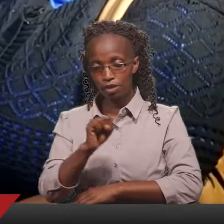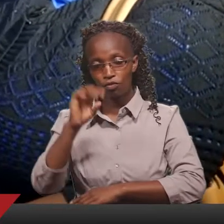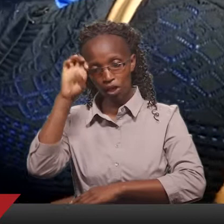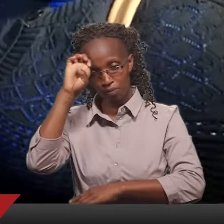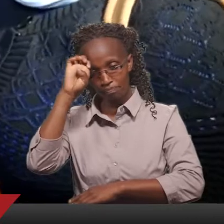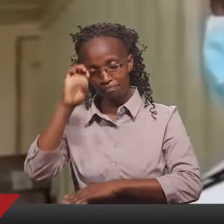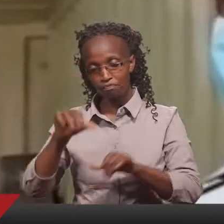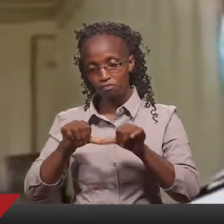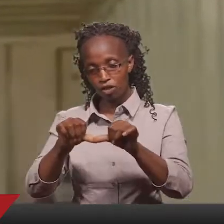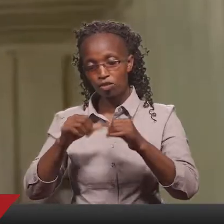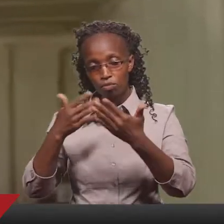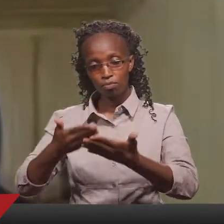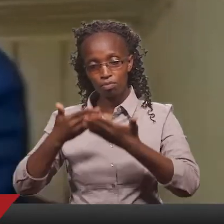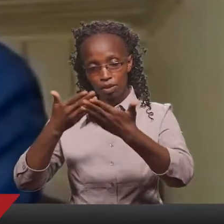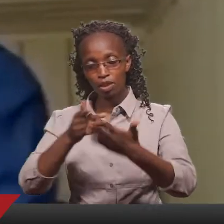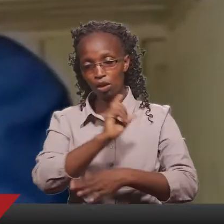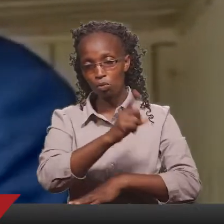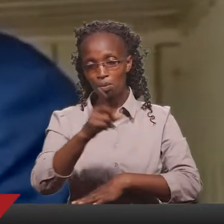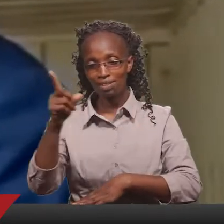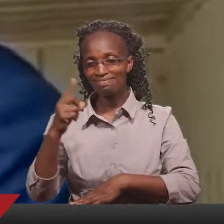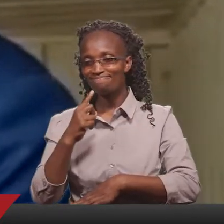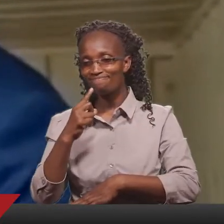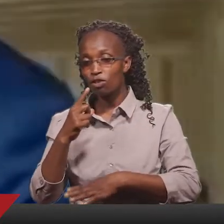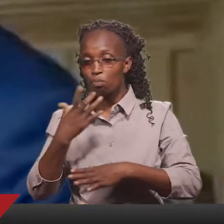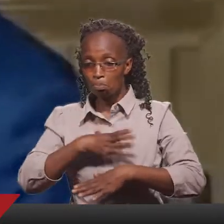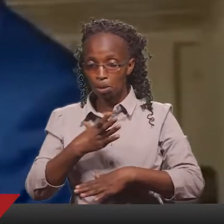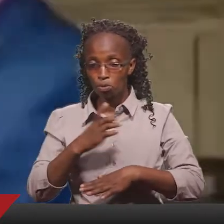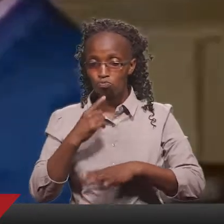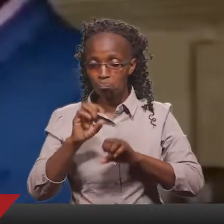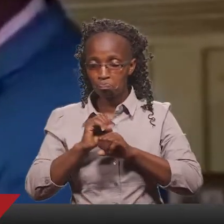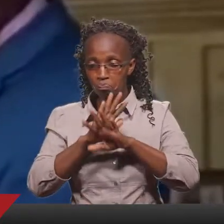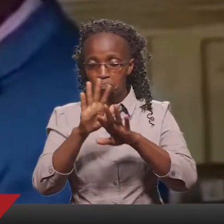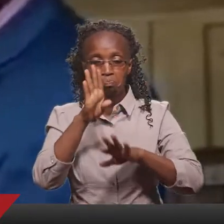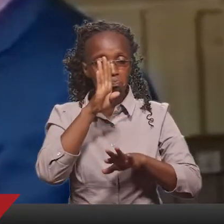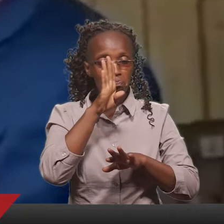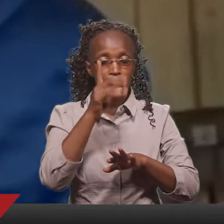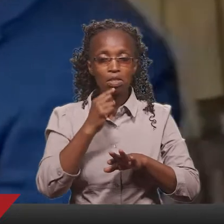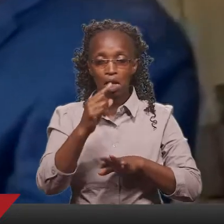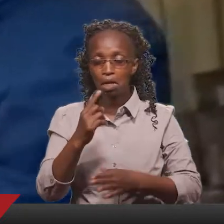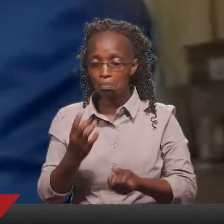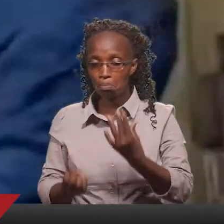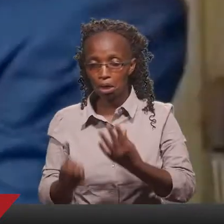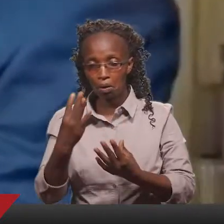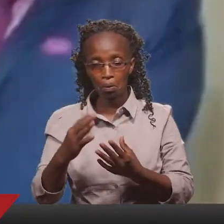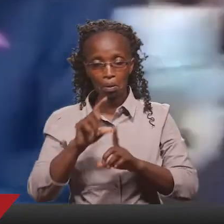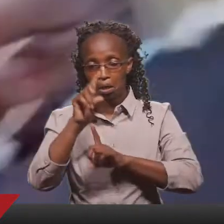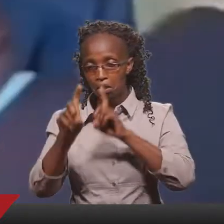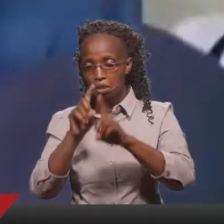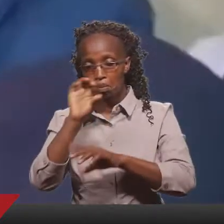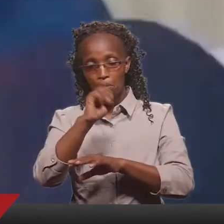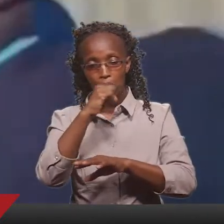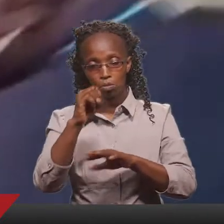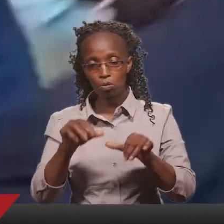elimu akitoa onyo kwa wanaoeneza uvumi kwamba mtihani huo hautaendelea maeneo ya Baringo, akisema wanafunzi wote